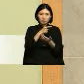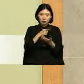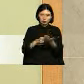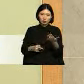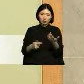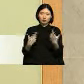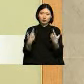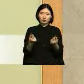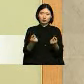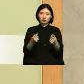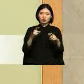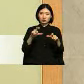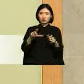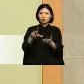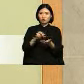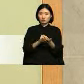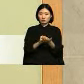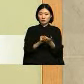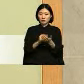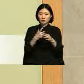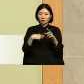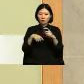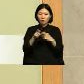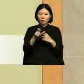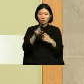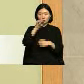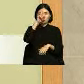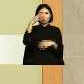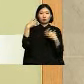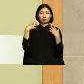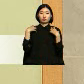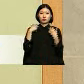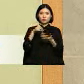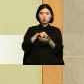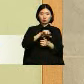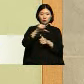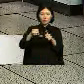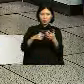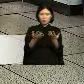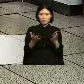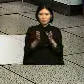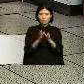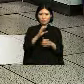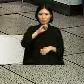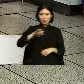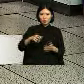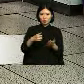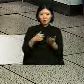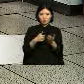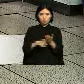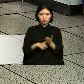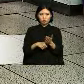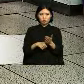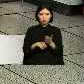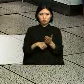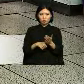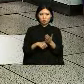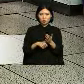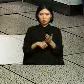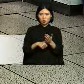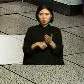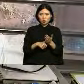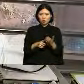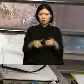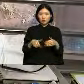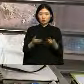이것은 지역의 문제만이 아니라 우선 정부 차원에서 환경부의 그 폐기물 처리 정책 백 유 물 처리